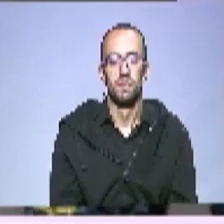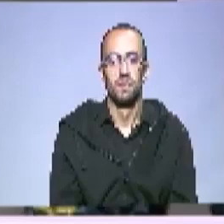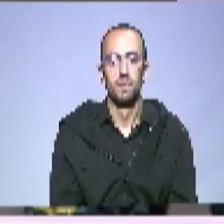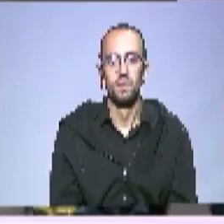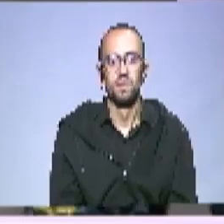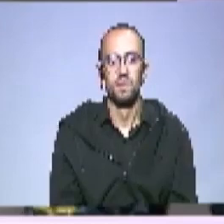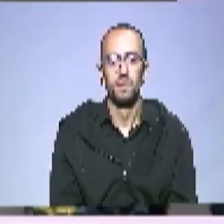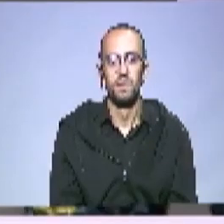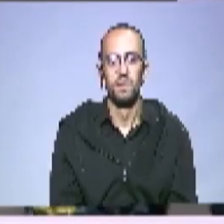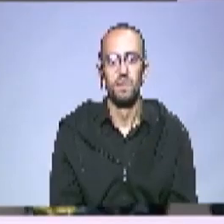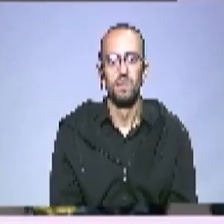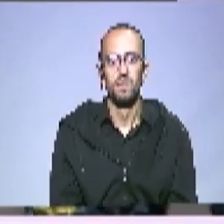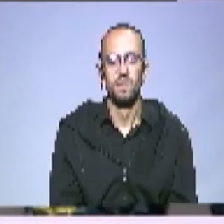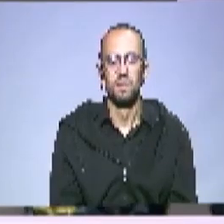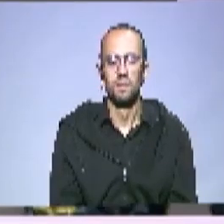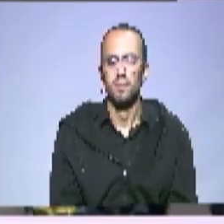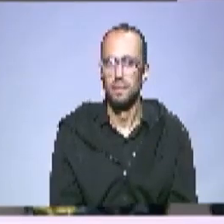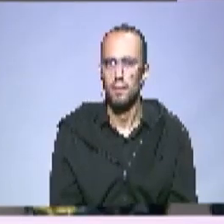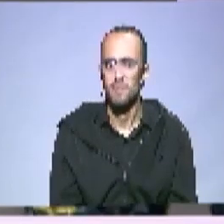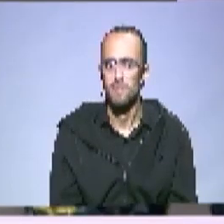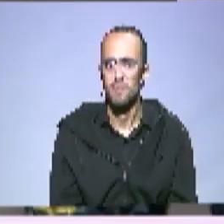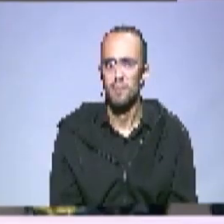عاوز الكيكة